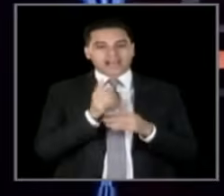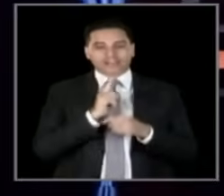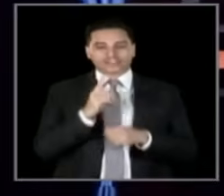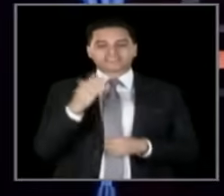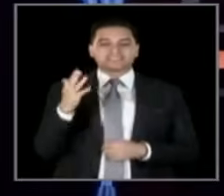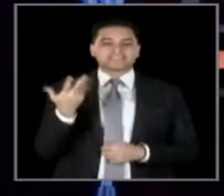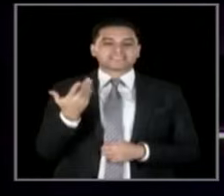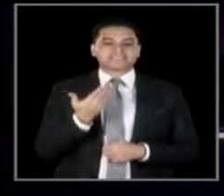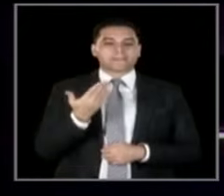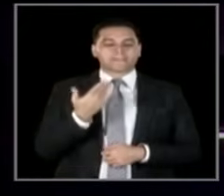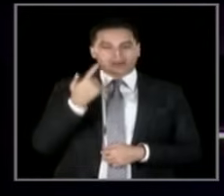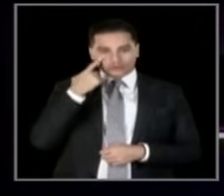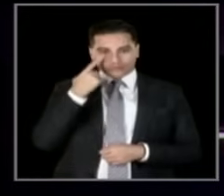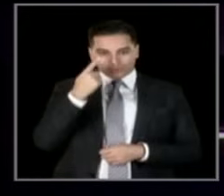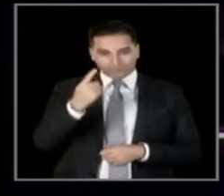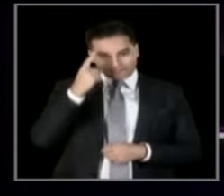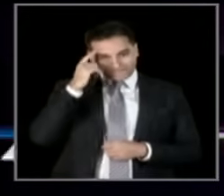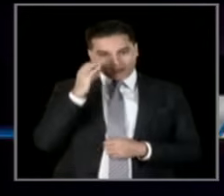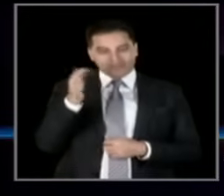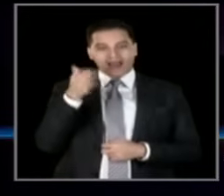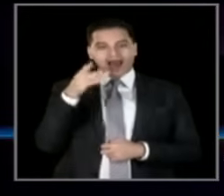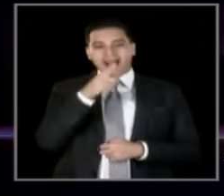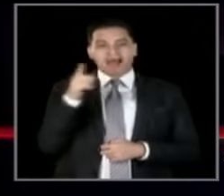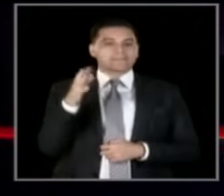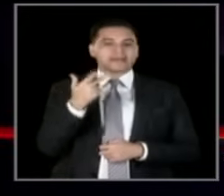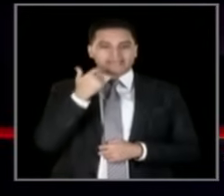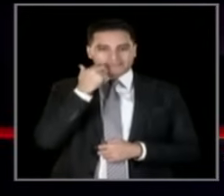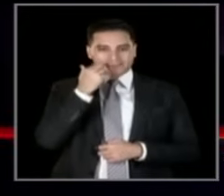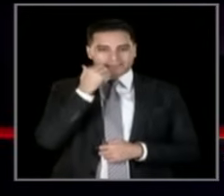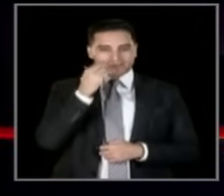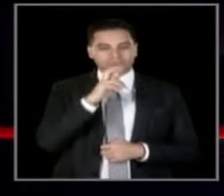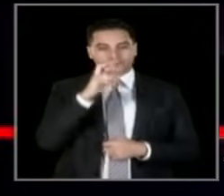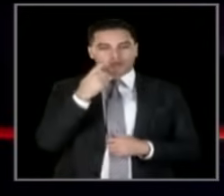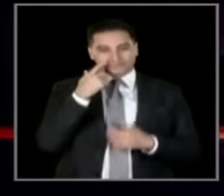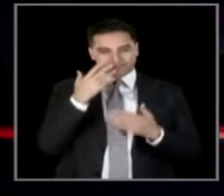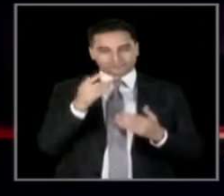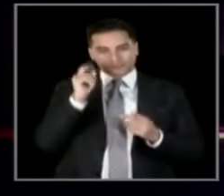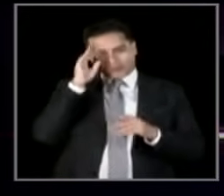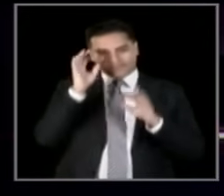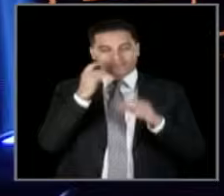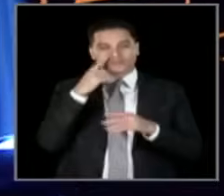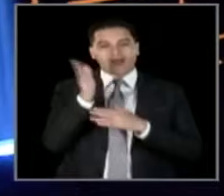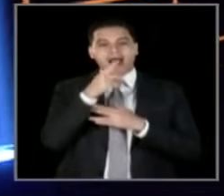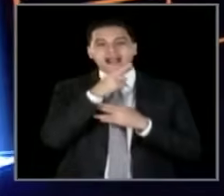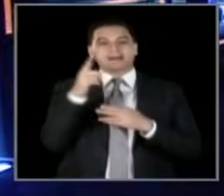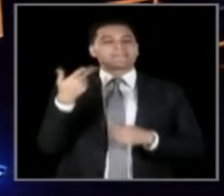لأن السؤال محتاج حد بيعرف في الأعلام. سرعة البديهة، والسؤال هو: